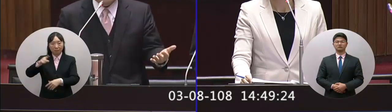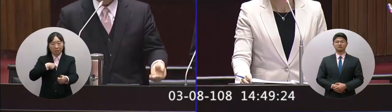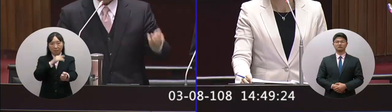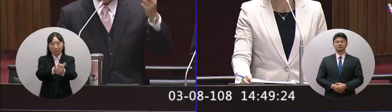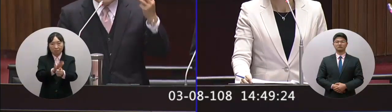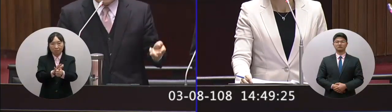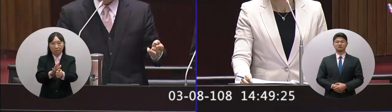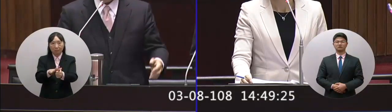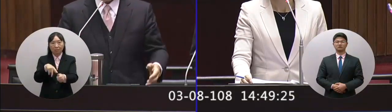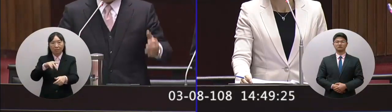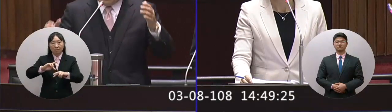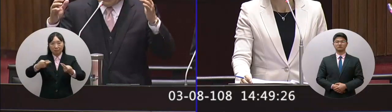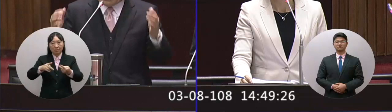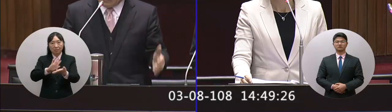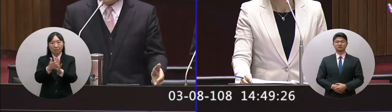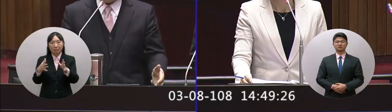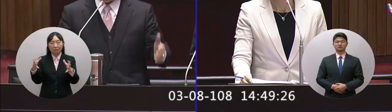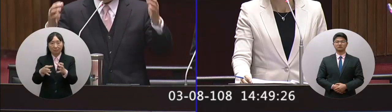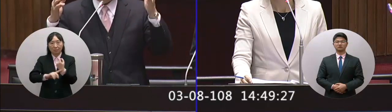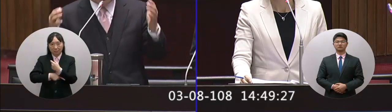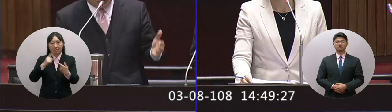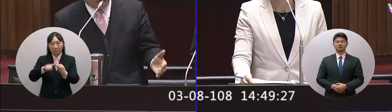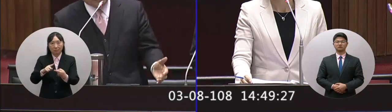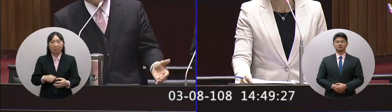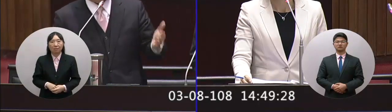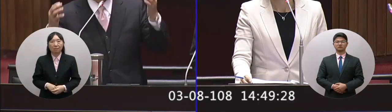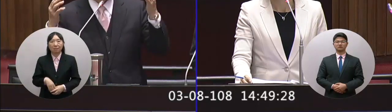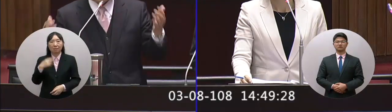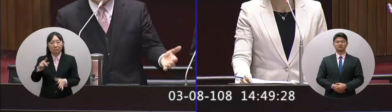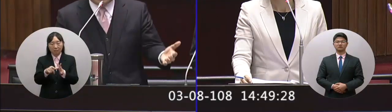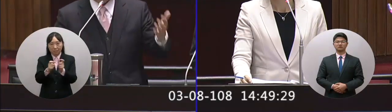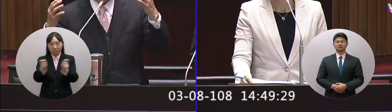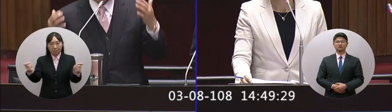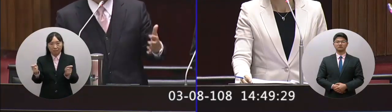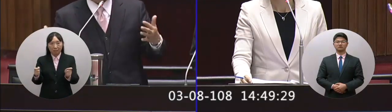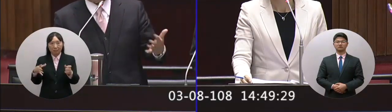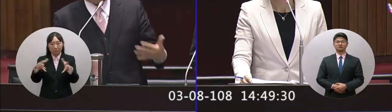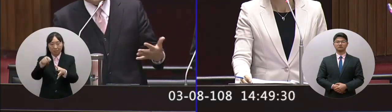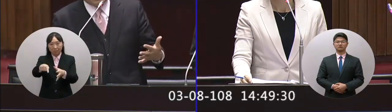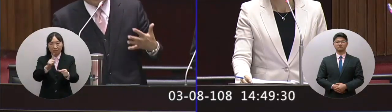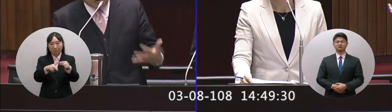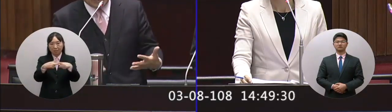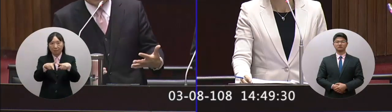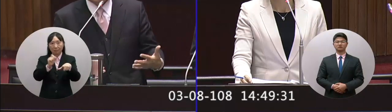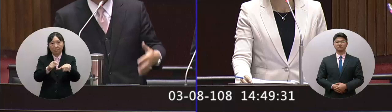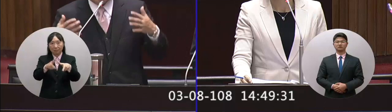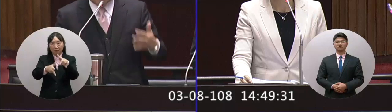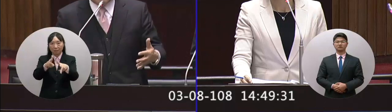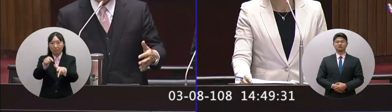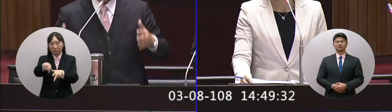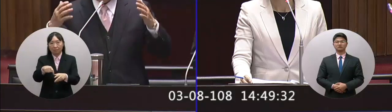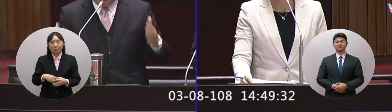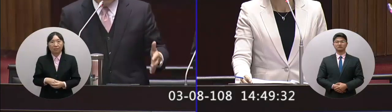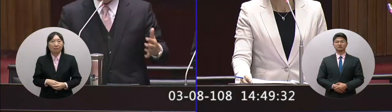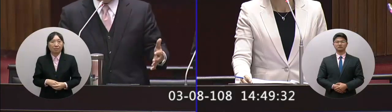们合法。第三，对于长期群聚这些中小企业工厂，